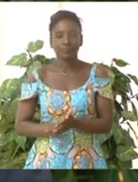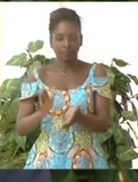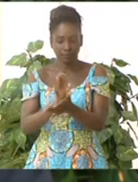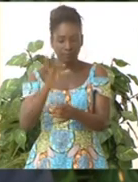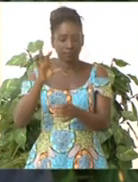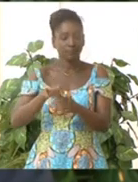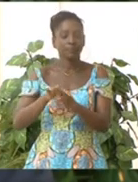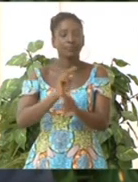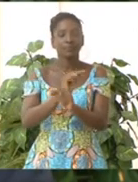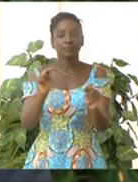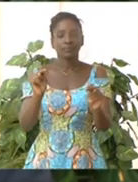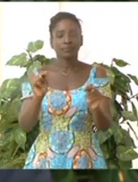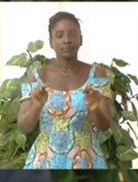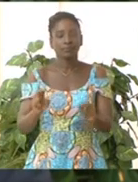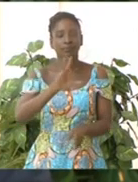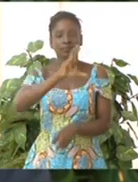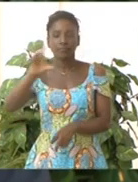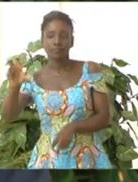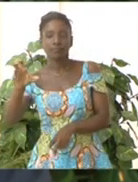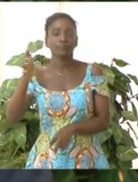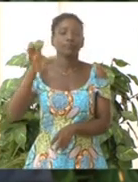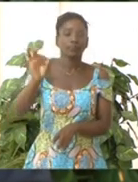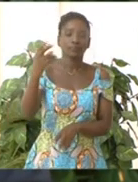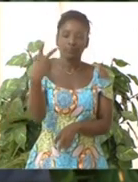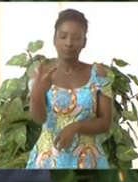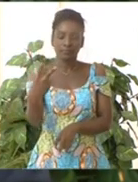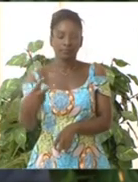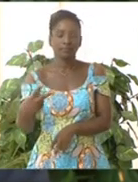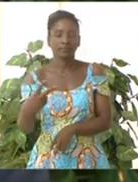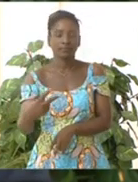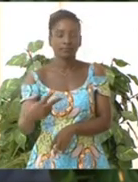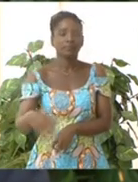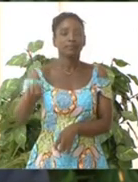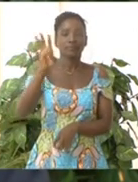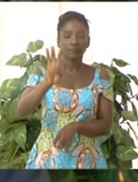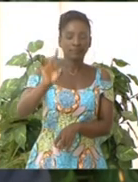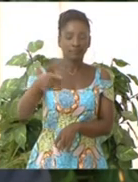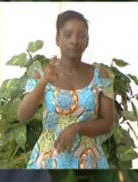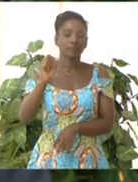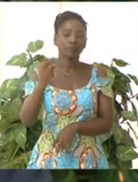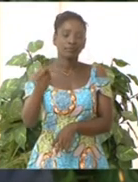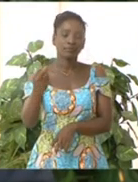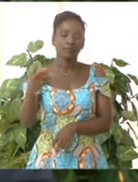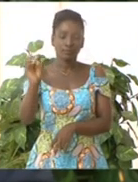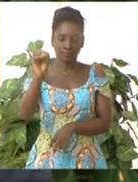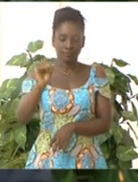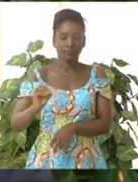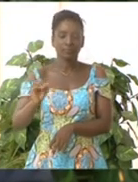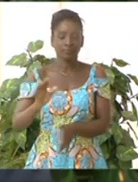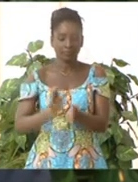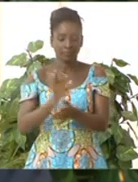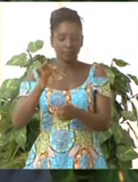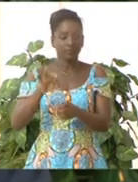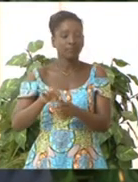nuls 392 soit quatre véhicules 12% du lin